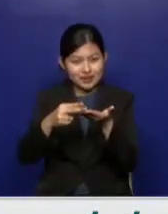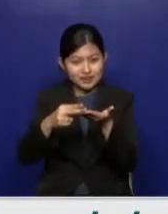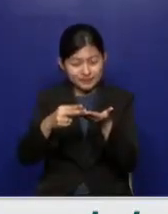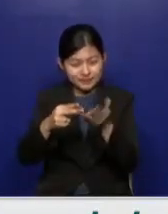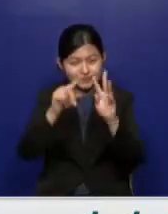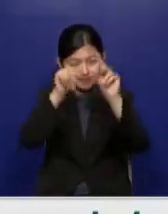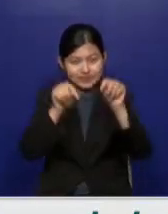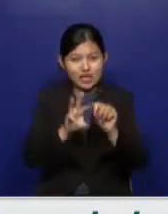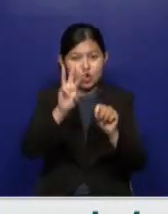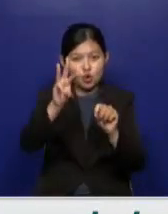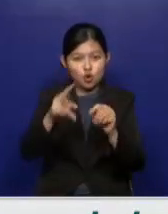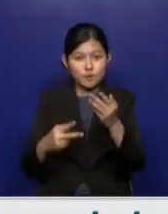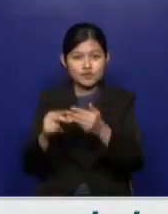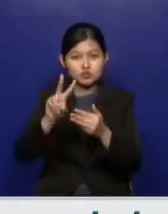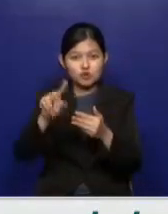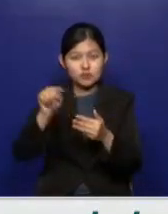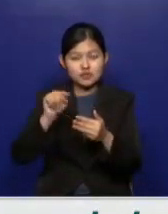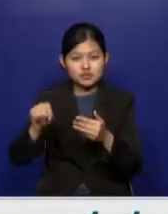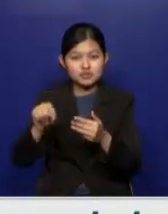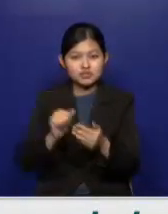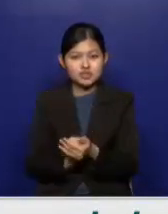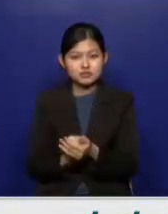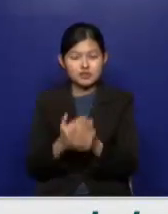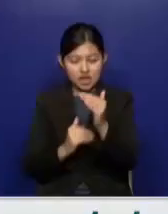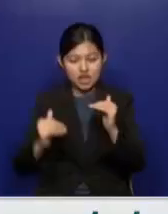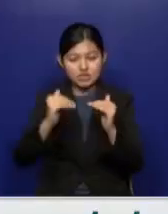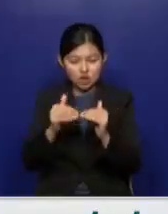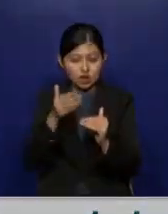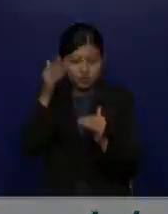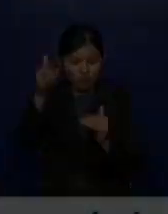2%นะครับเพื่อปรับเกลี่ยให้เกิดความเป็นธรรมต่อไปครับกลับขอบคุณท่านประธานครับ ท่านต่อไป